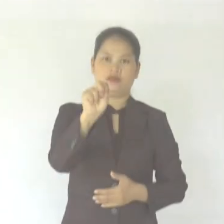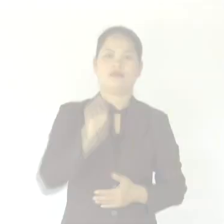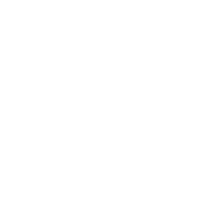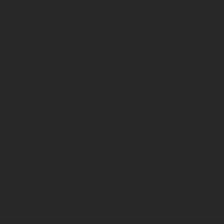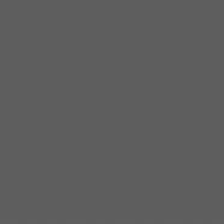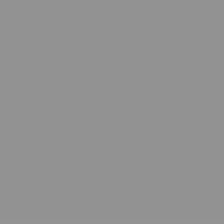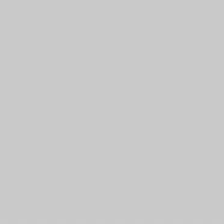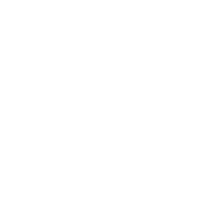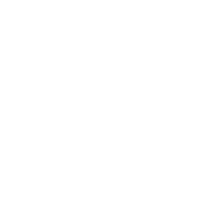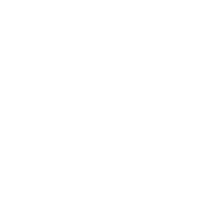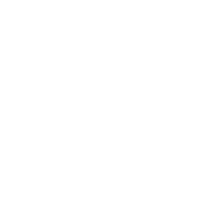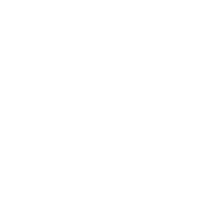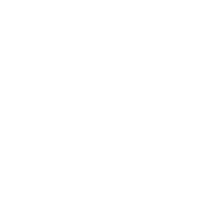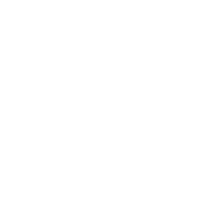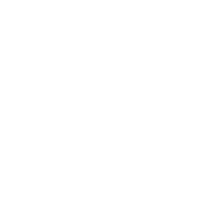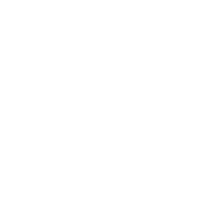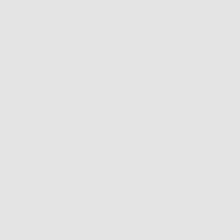bạn.